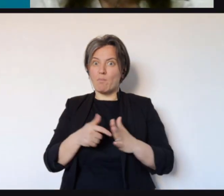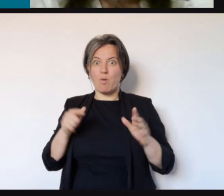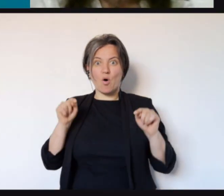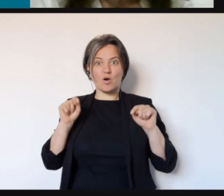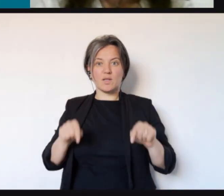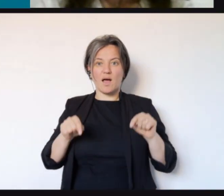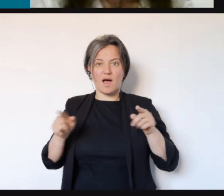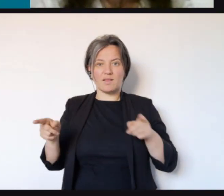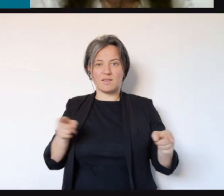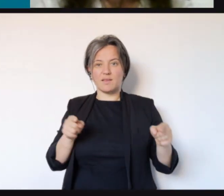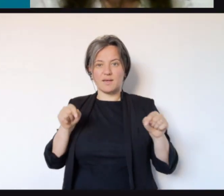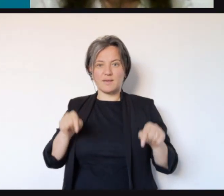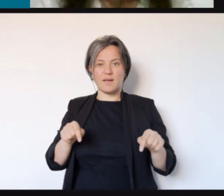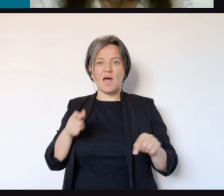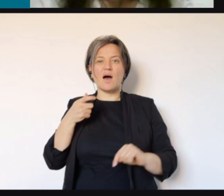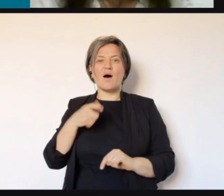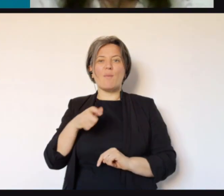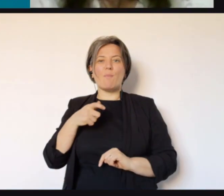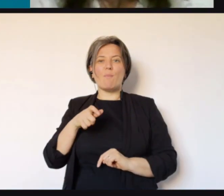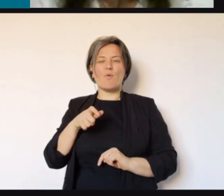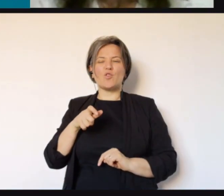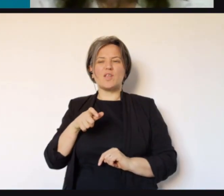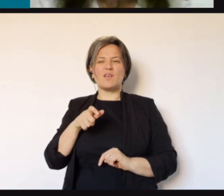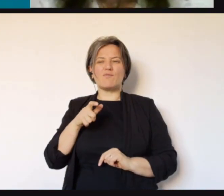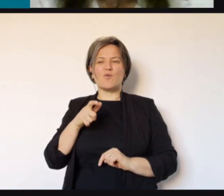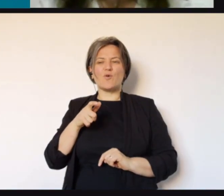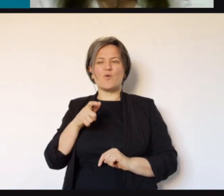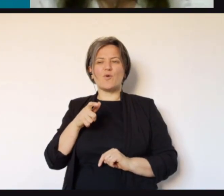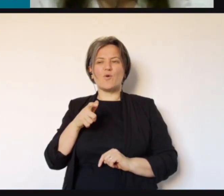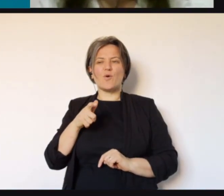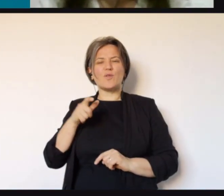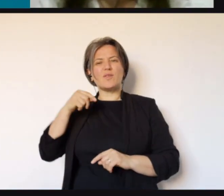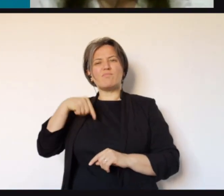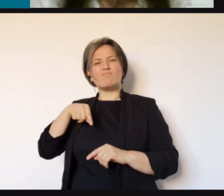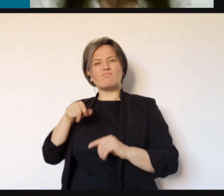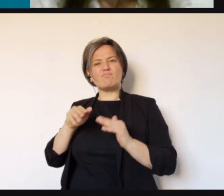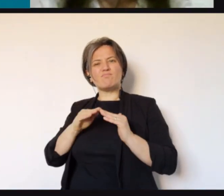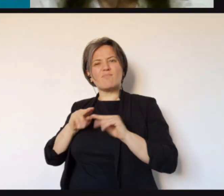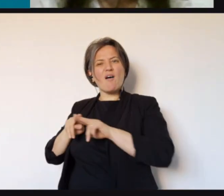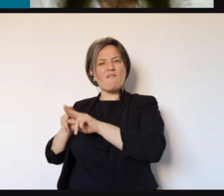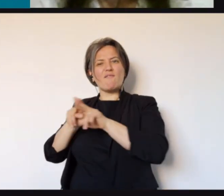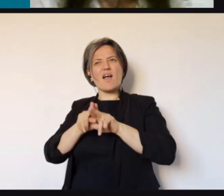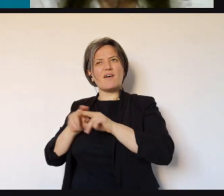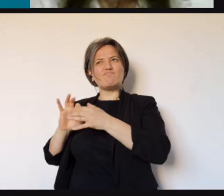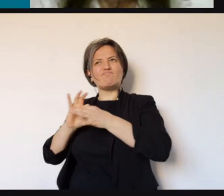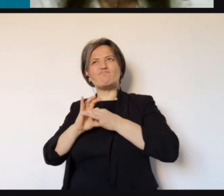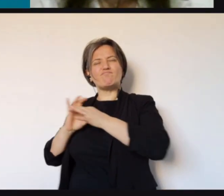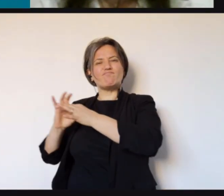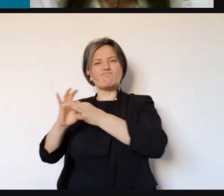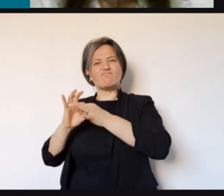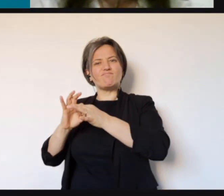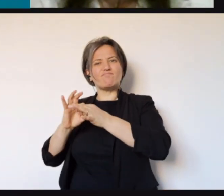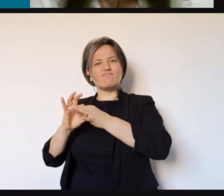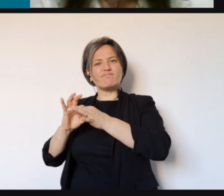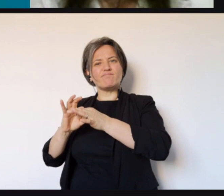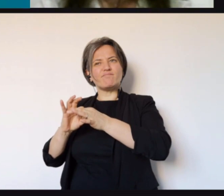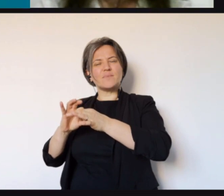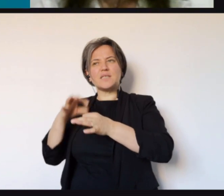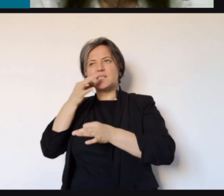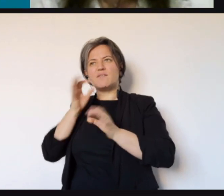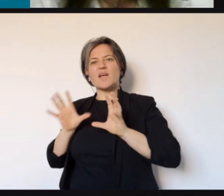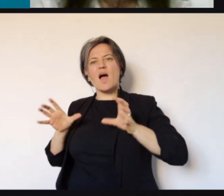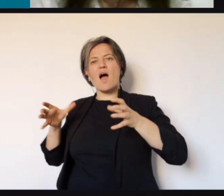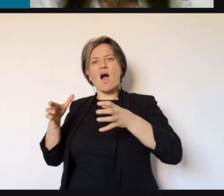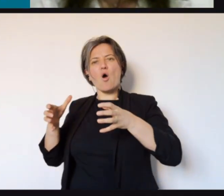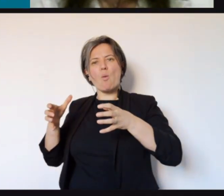essenziale, perché ci ha evidenziato il senso comunitario. nel nostro